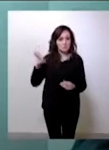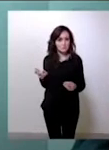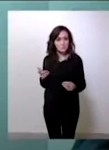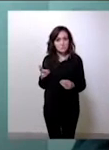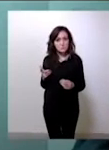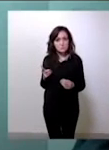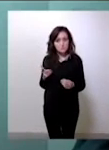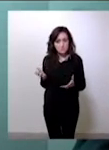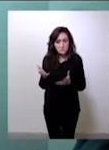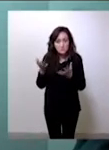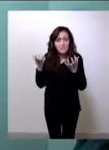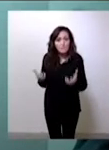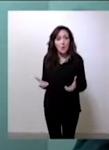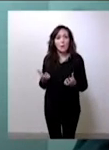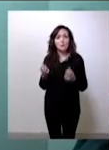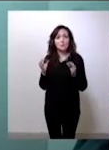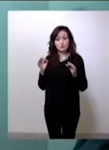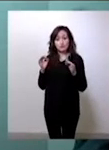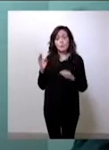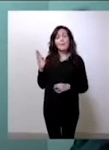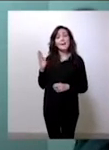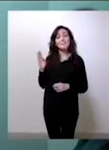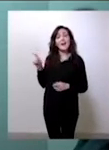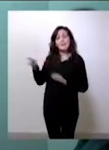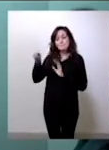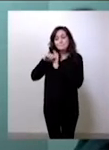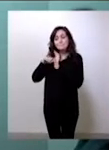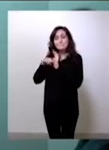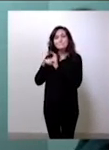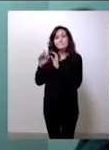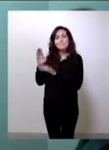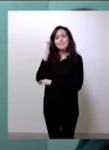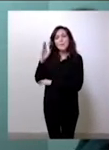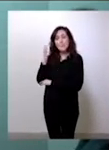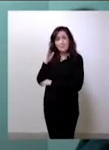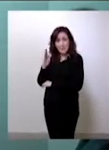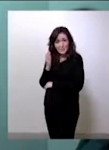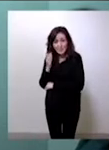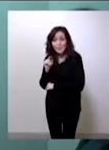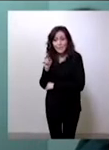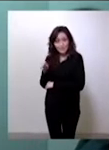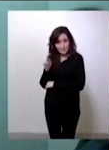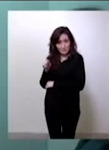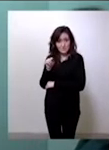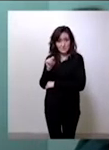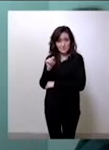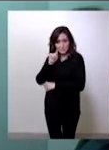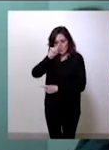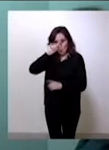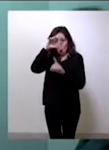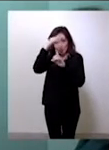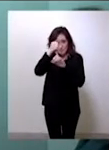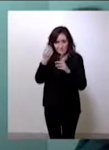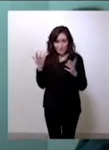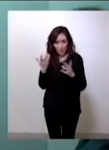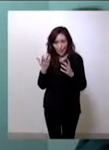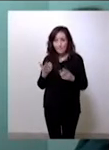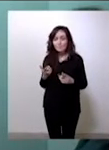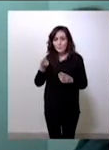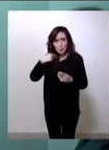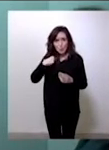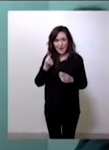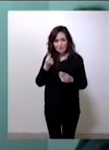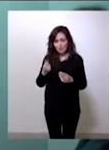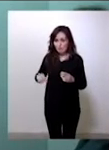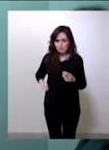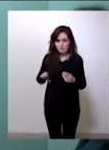principes présentés par Bernard dans ce spazer vont avoir pour objectif que l'argent que nous